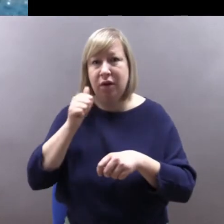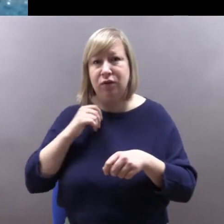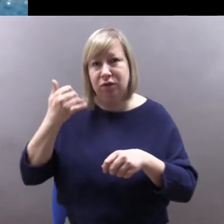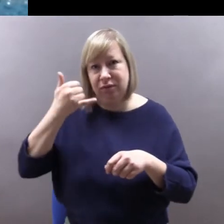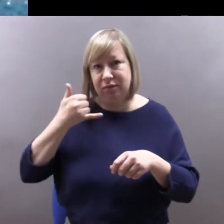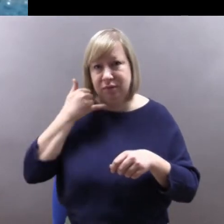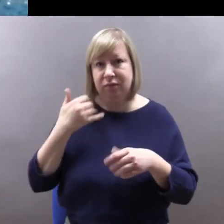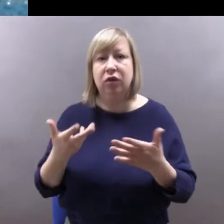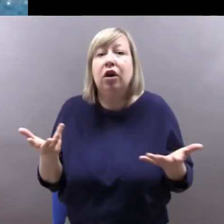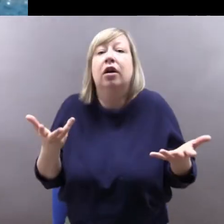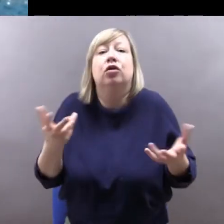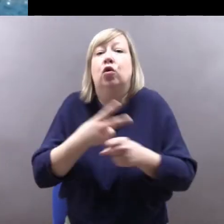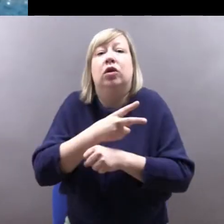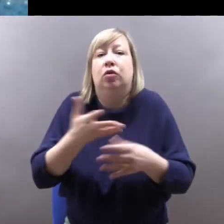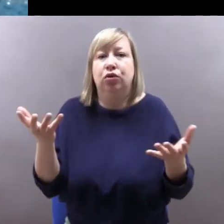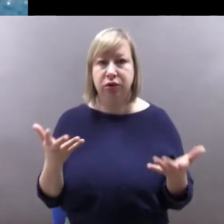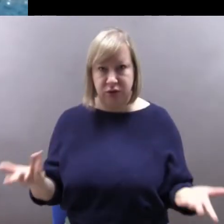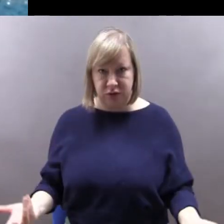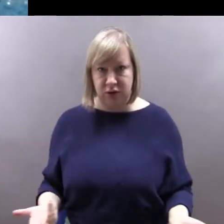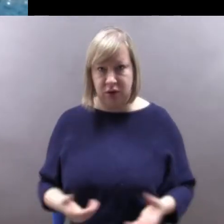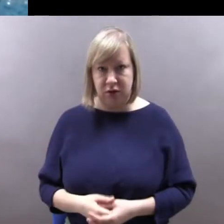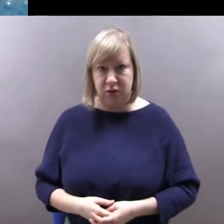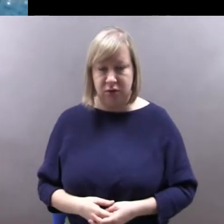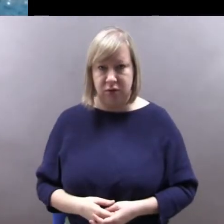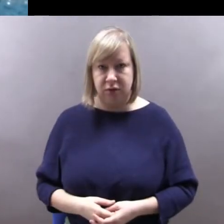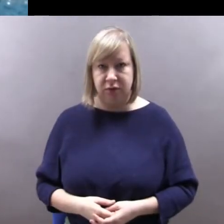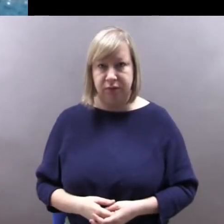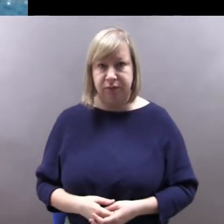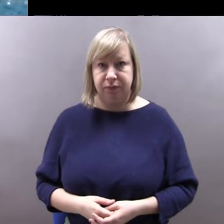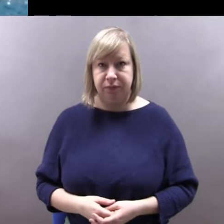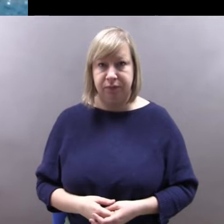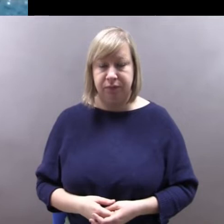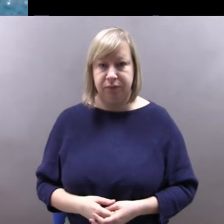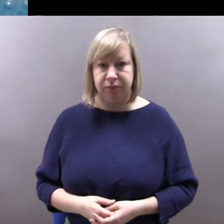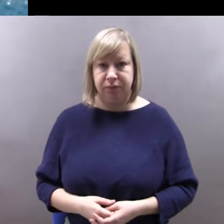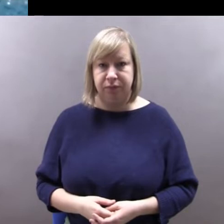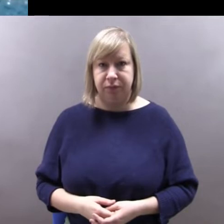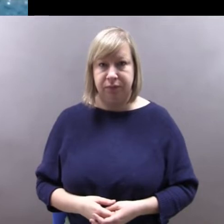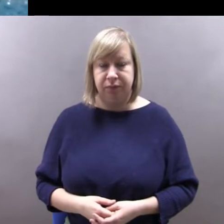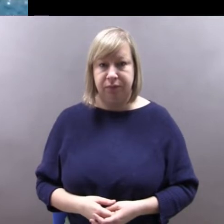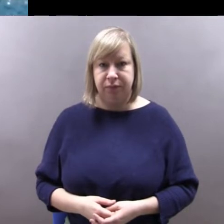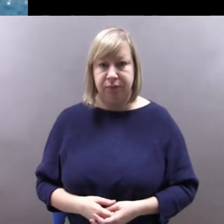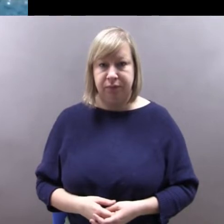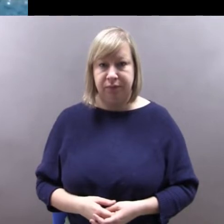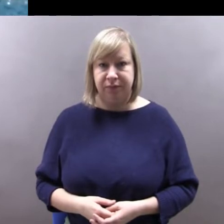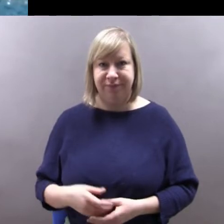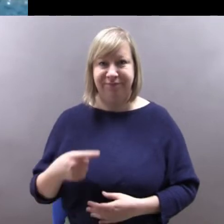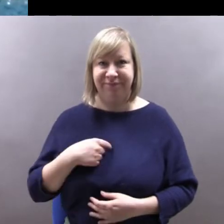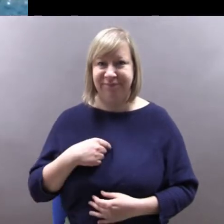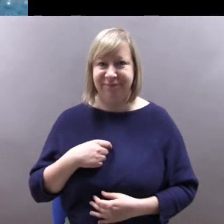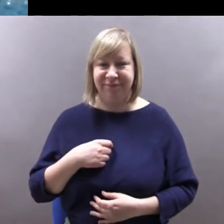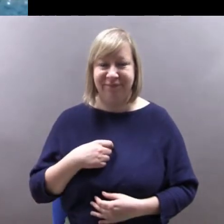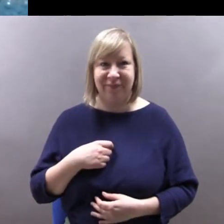mnie zadzwoniła i się zapytała, no gdzie jest ta dostępność, bo w tym momencie nie było tej dostępności. I